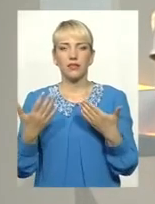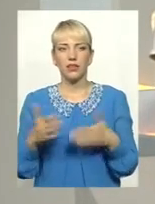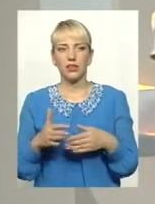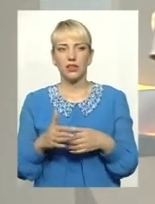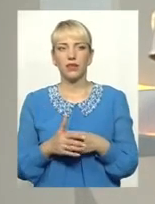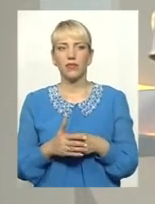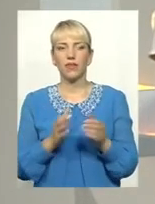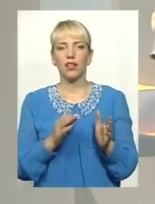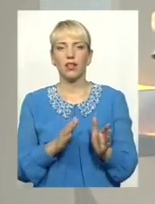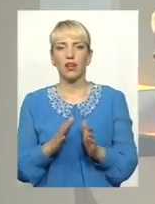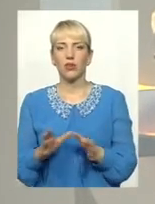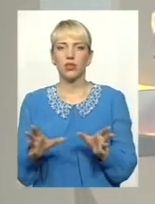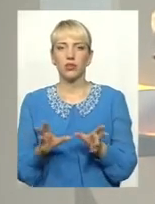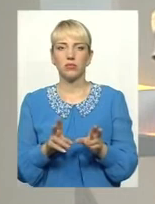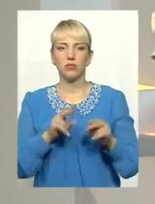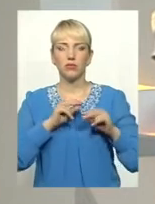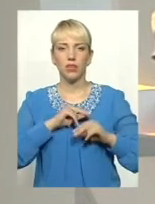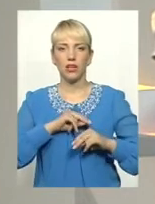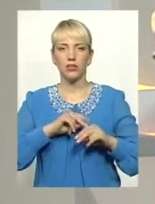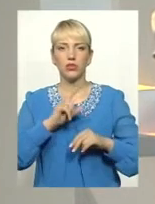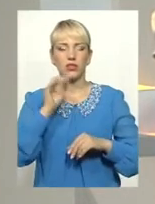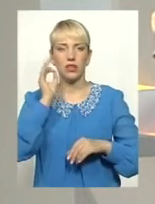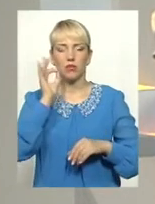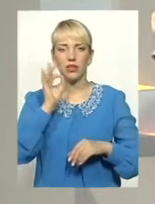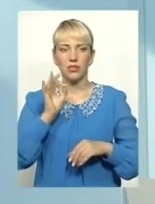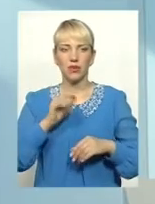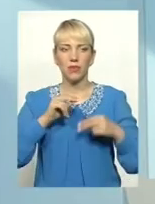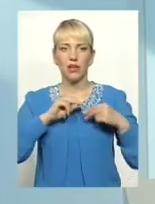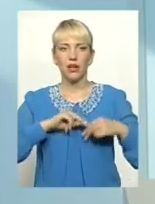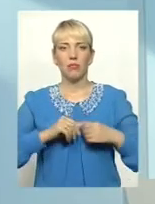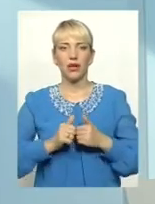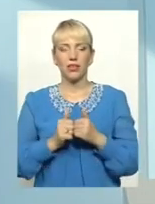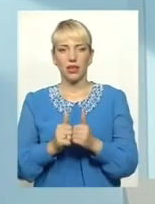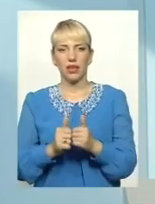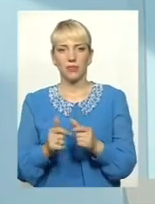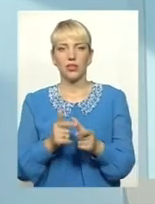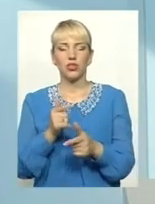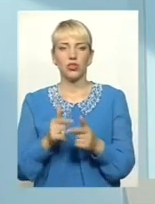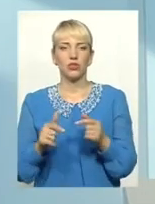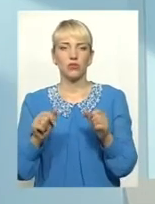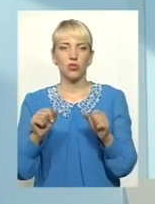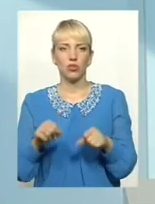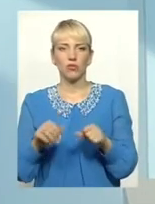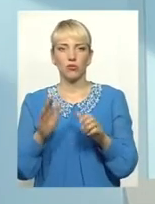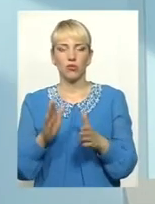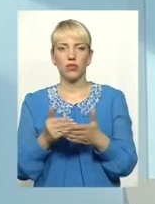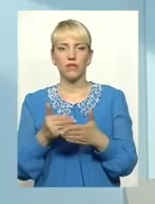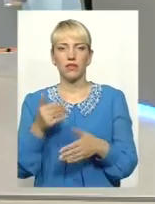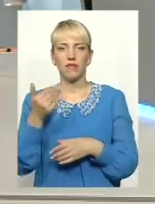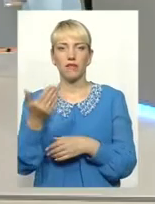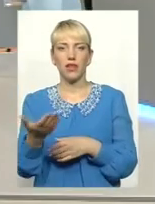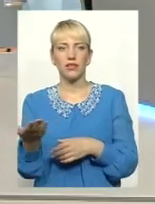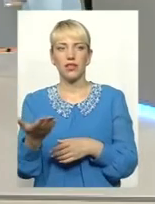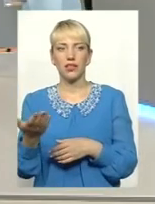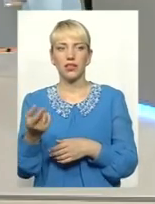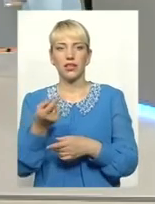таки налагодили співпрацю з німецькими партнерами. Чи, можливо, буде якийсь від вас ще